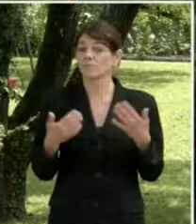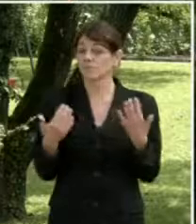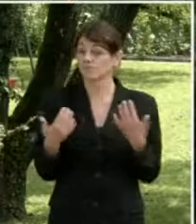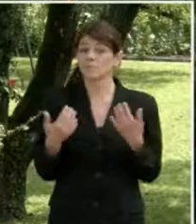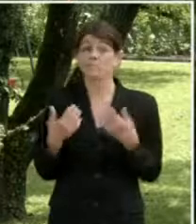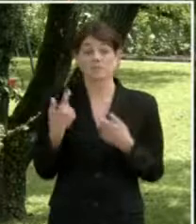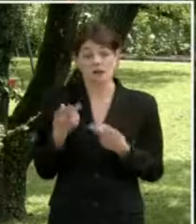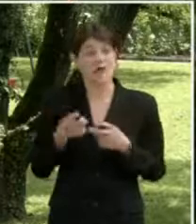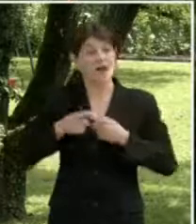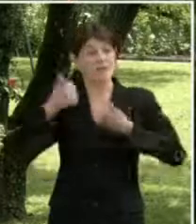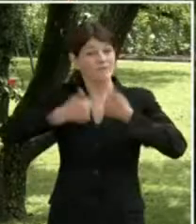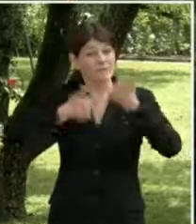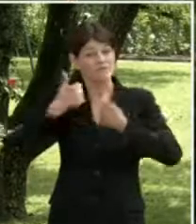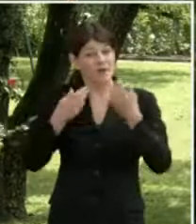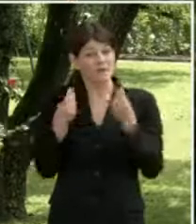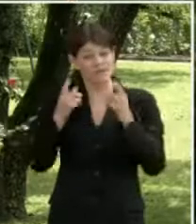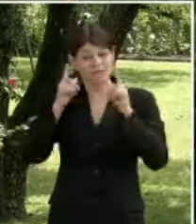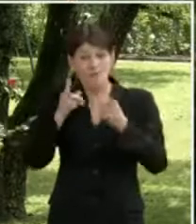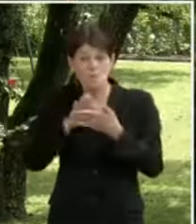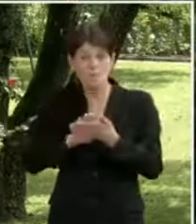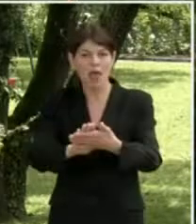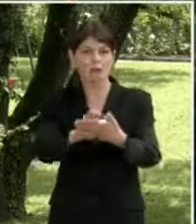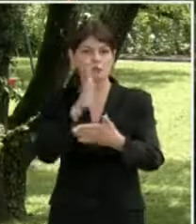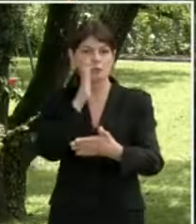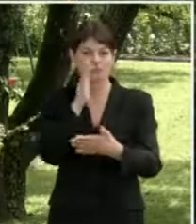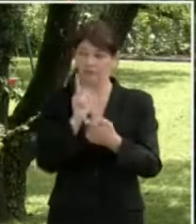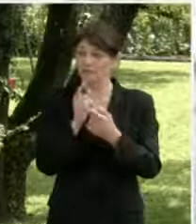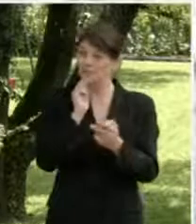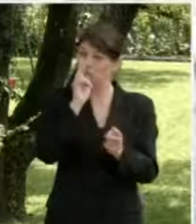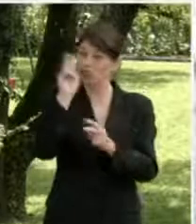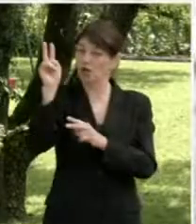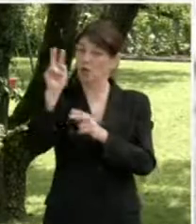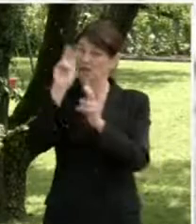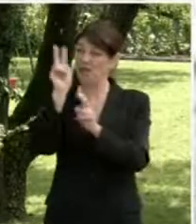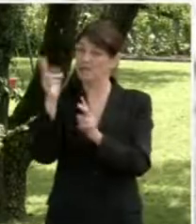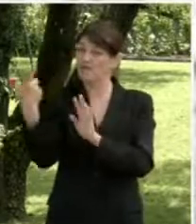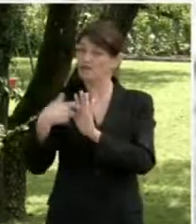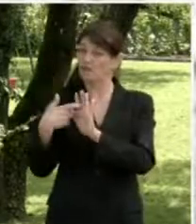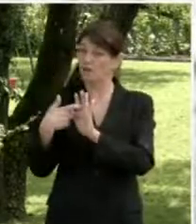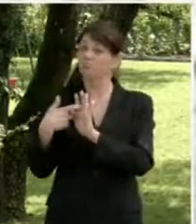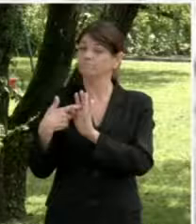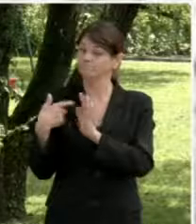Erhalt der Wettbewerbsfähigkeit angesichts internationaler Forderungen.